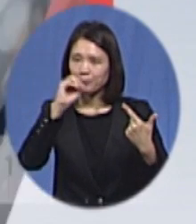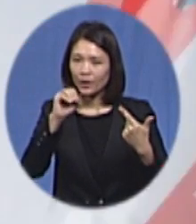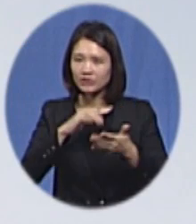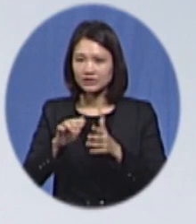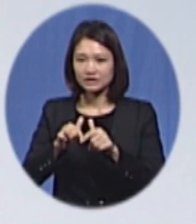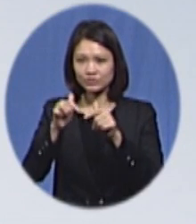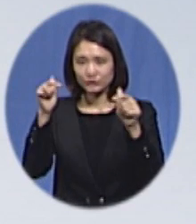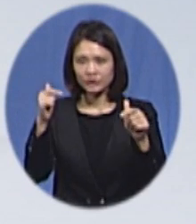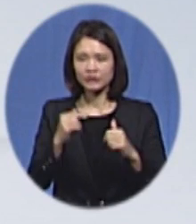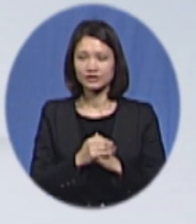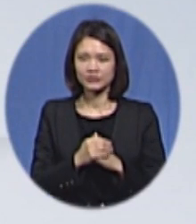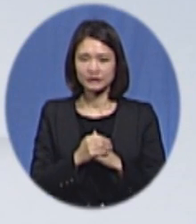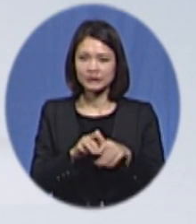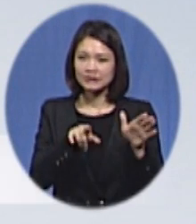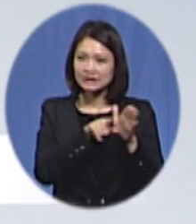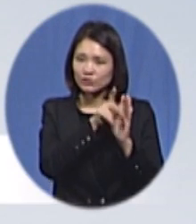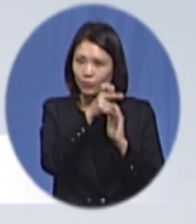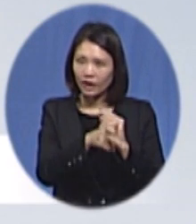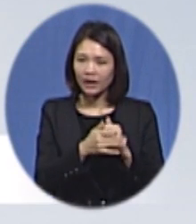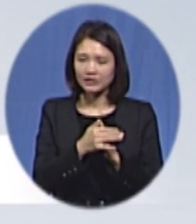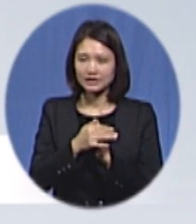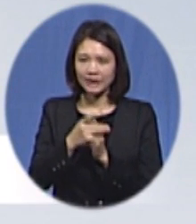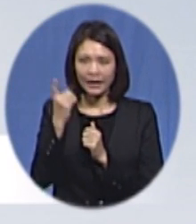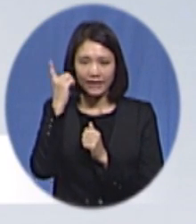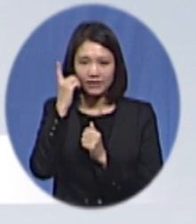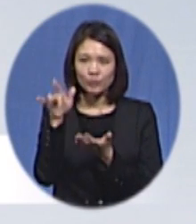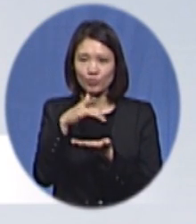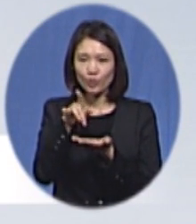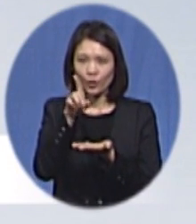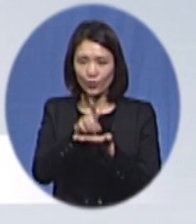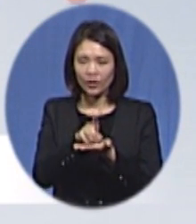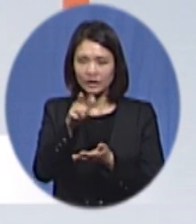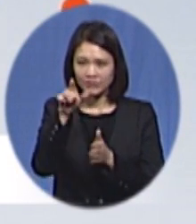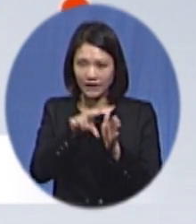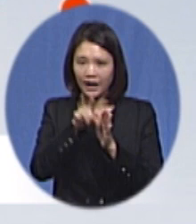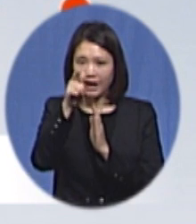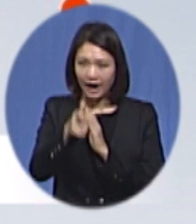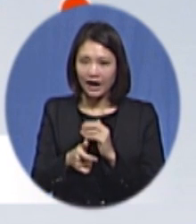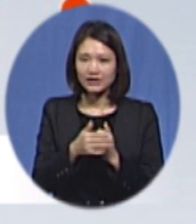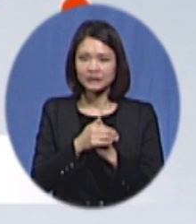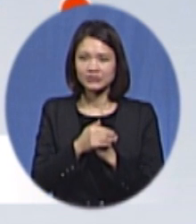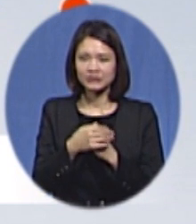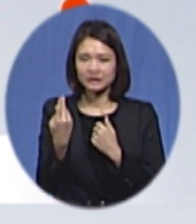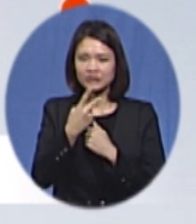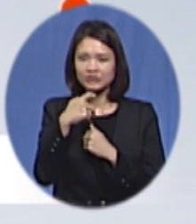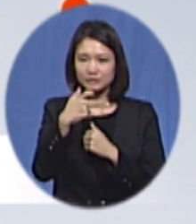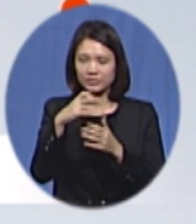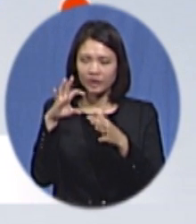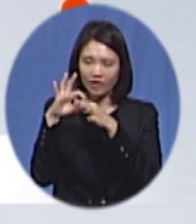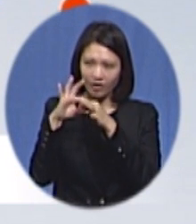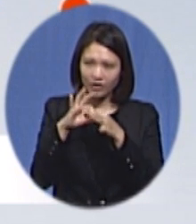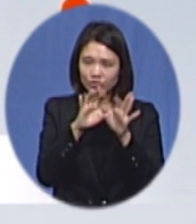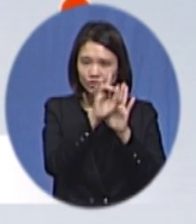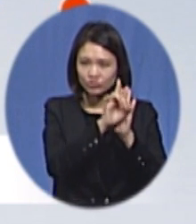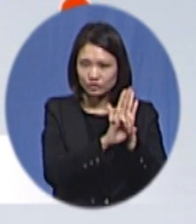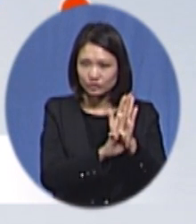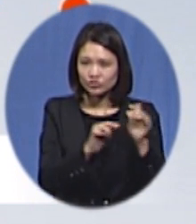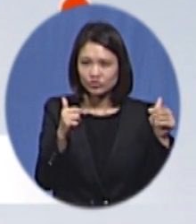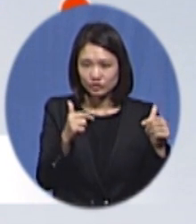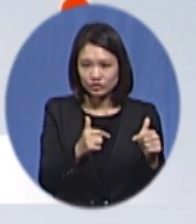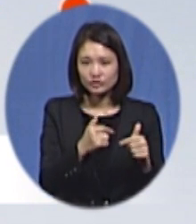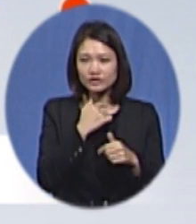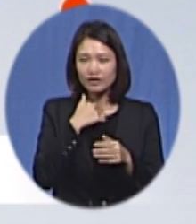늘었습니다. 신용카드와 모바일 결제 이용자 증가 등의 이유로 2012년 이후 계속 줄어들던 거리